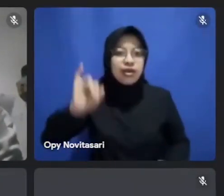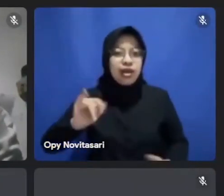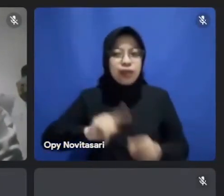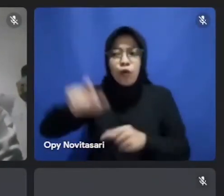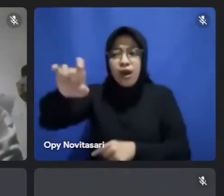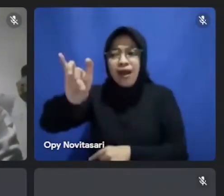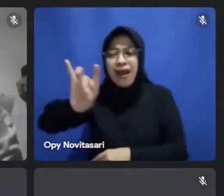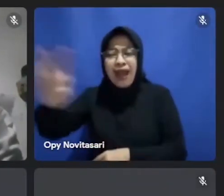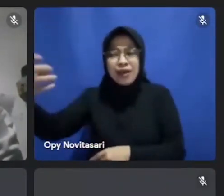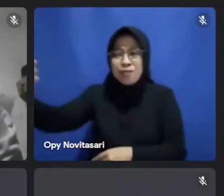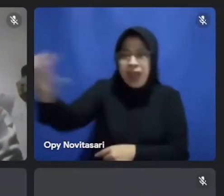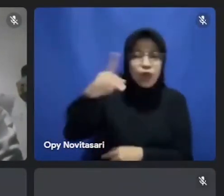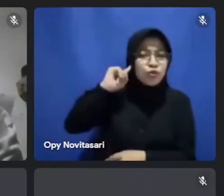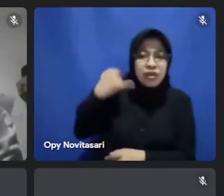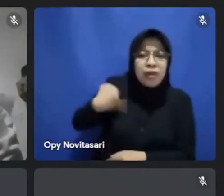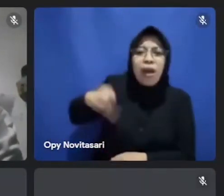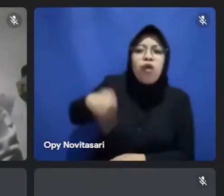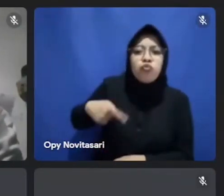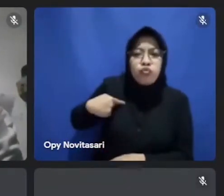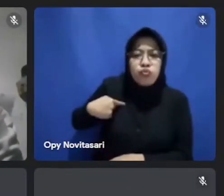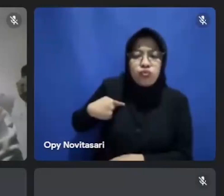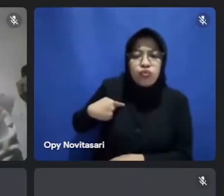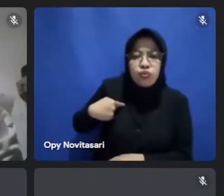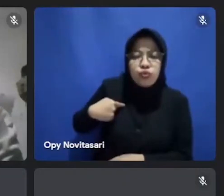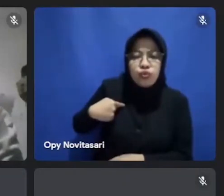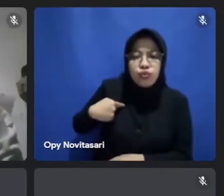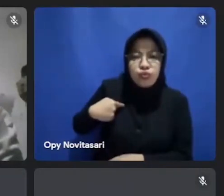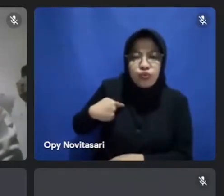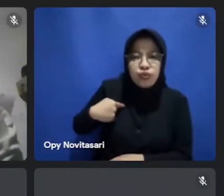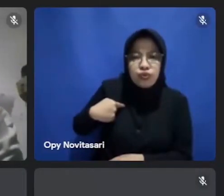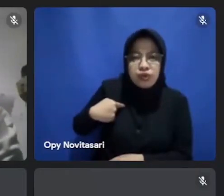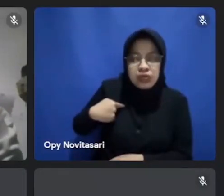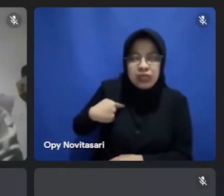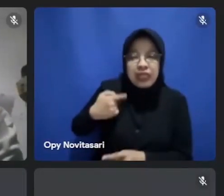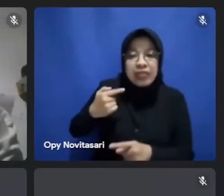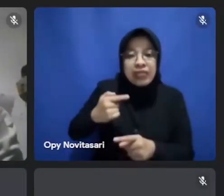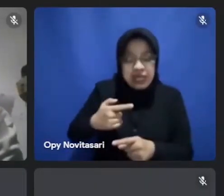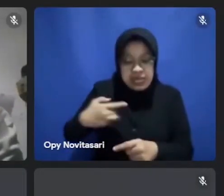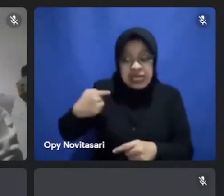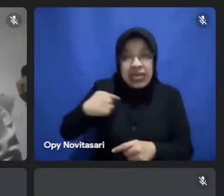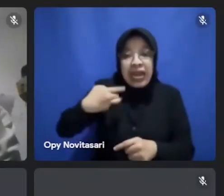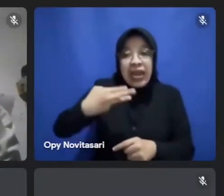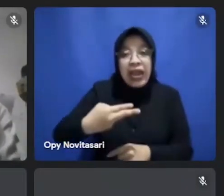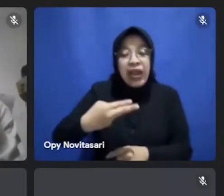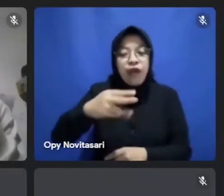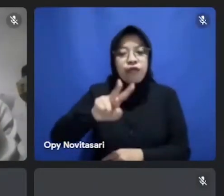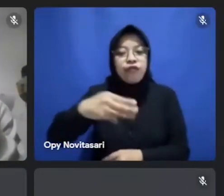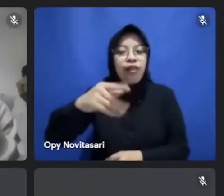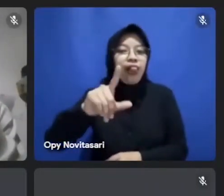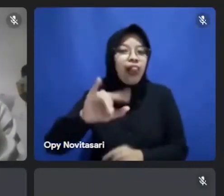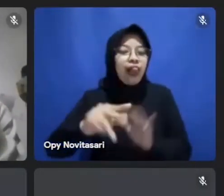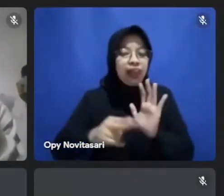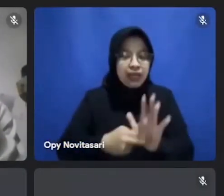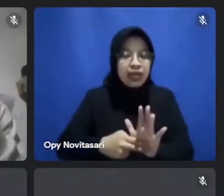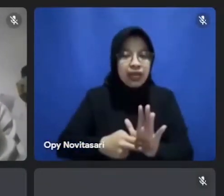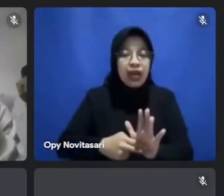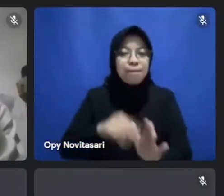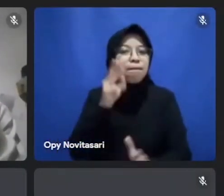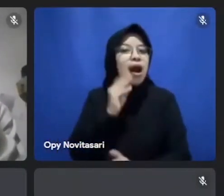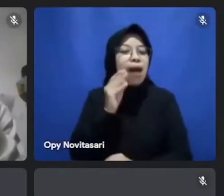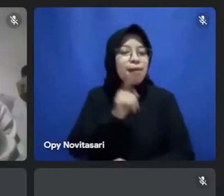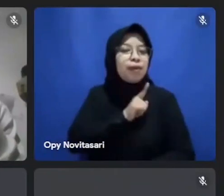Evelin itu justru dari pengalaman nya ee tulis sejak 12 tahun